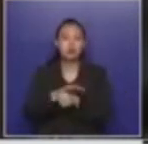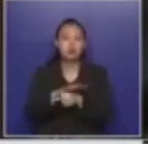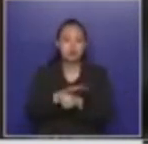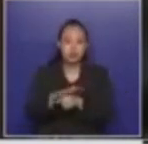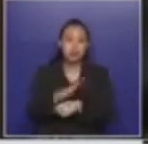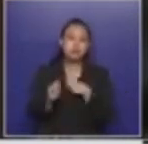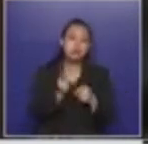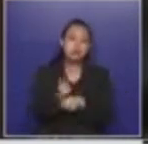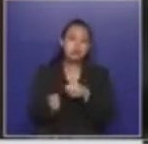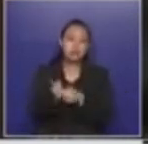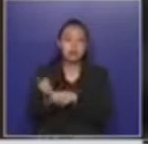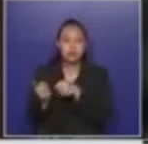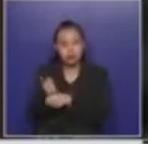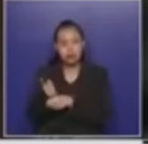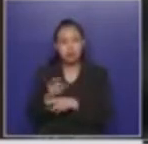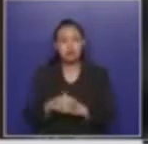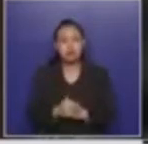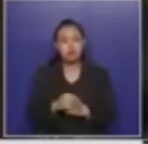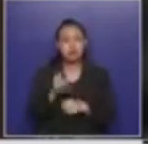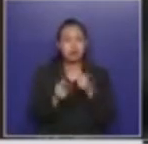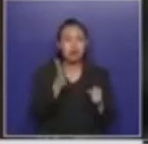แต่ผมไม่เห็นนะครับว่า 5ปีเนี้ยรวมทั้งปีที่แล้วและปีนี้กลับไปดูงบประมาณเดิมๆไม่มีนโยบายอะไรเด่นของรัฐบาลเลยที่จะมีแนวคิดในการที่จะบริหารประเทศให้ทันสมัยให้เศรษฐกิจเดินหน้า